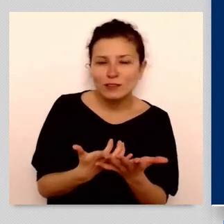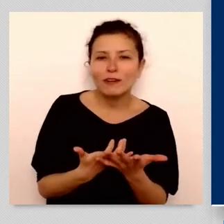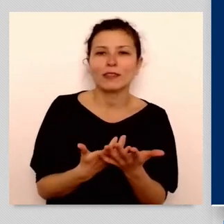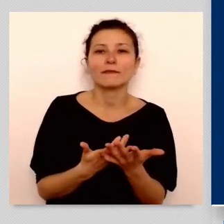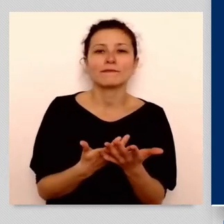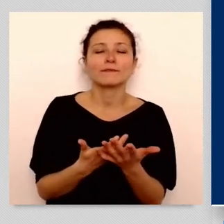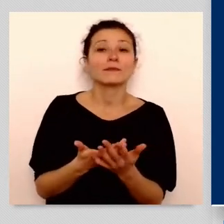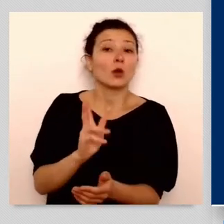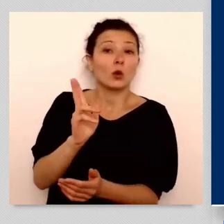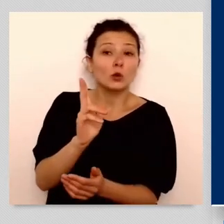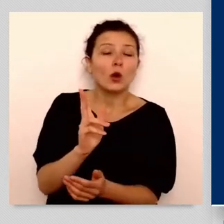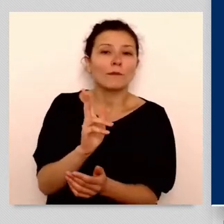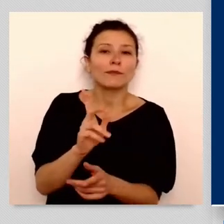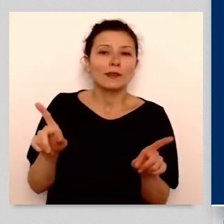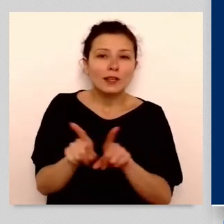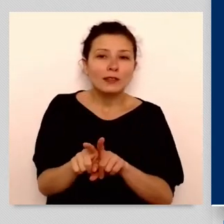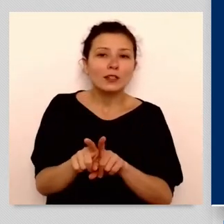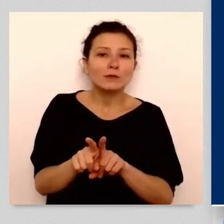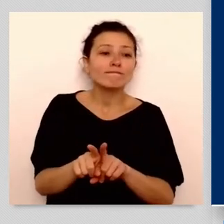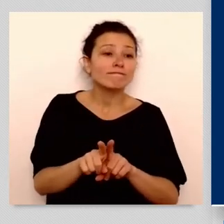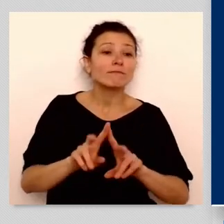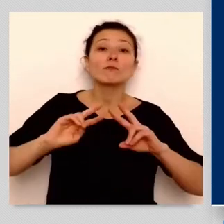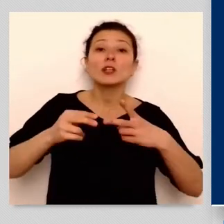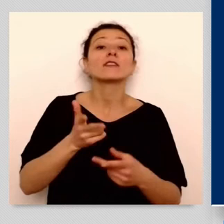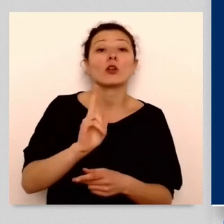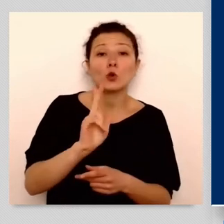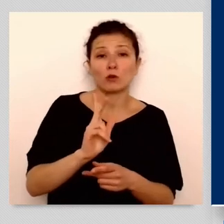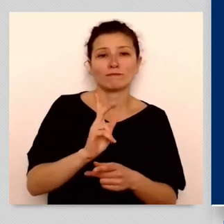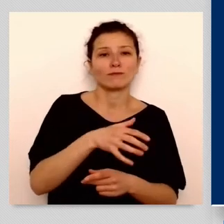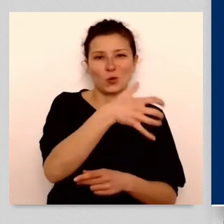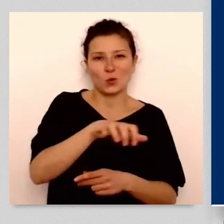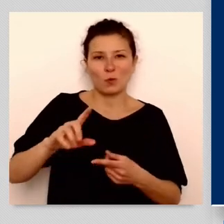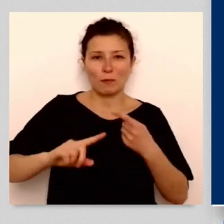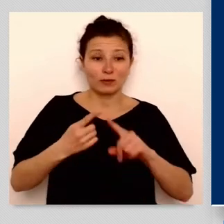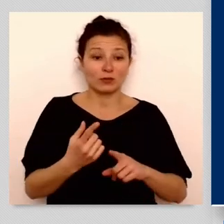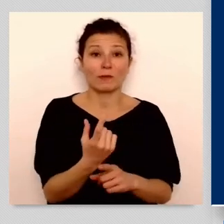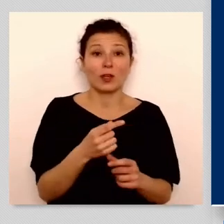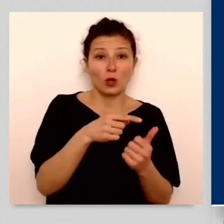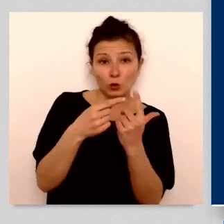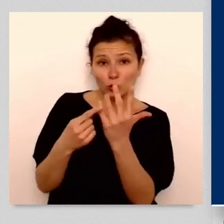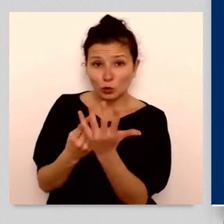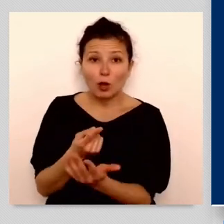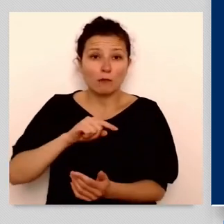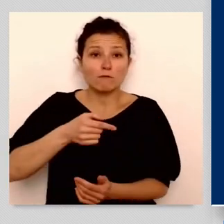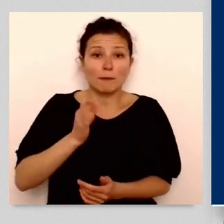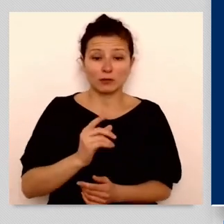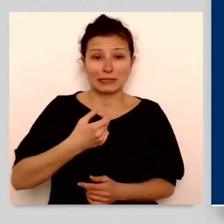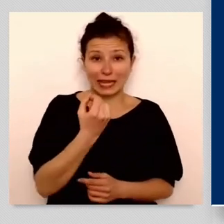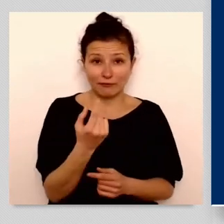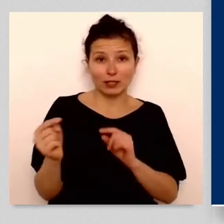przez i adresowane przez siły polityczne. O tym wszystkim za chwilę będziemy rozmawiać w